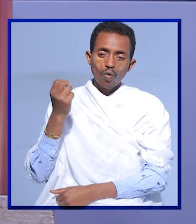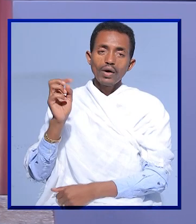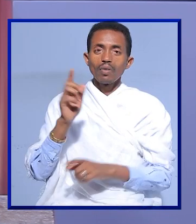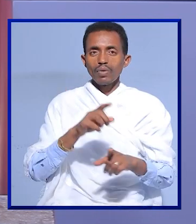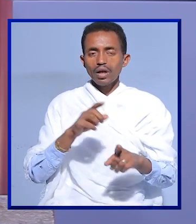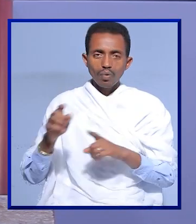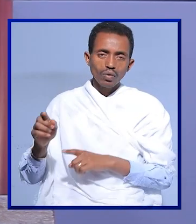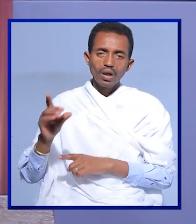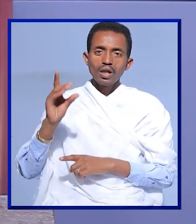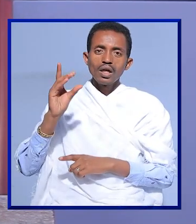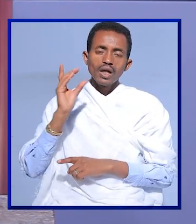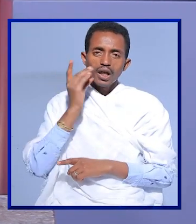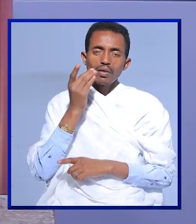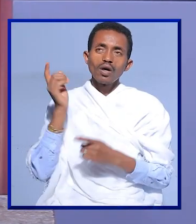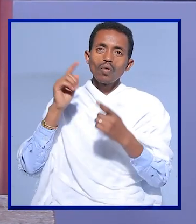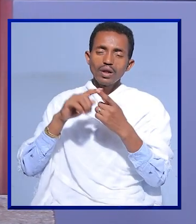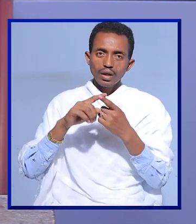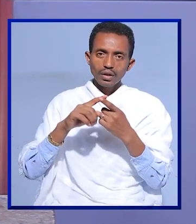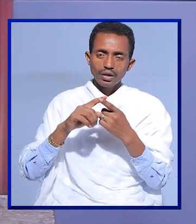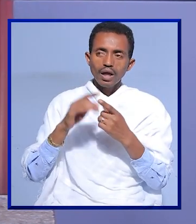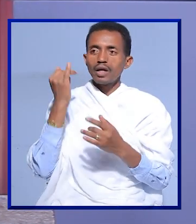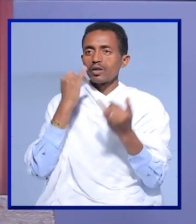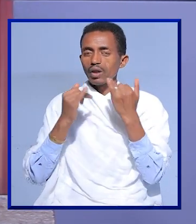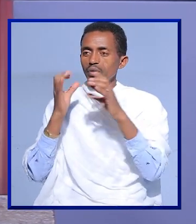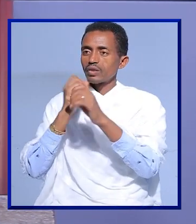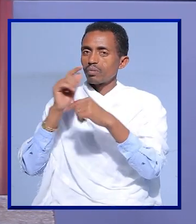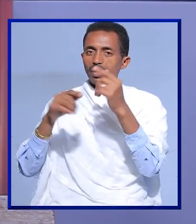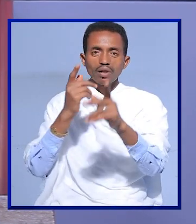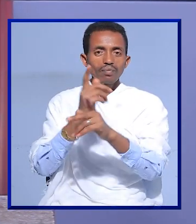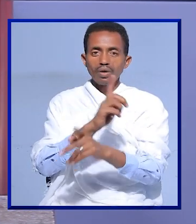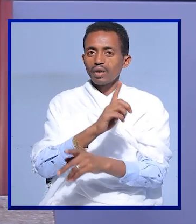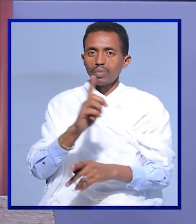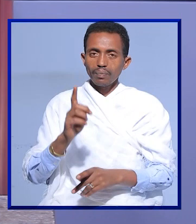ደግሞ ከርቤ፣ እጣን ይዘን ወደ ኢየሩሳሌም መሄድ አይጠበቅብን።